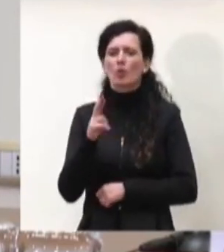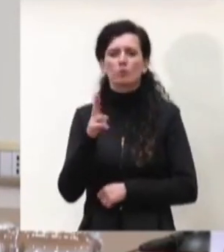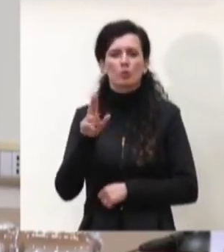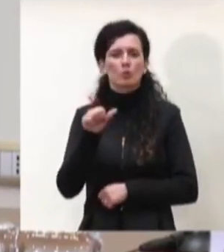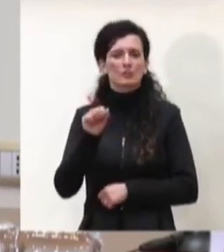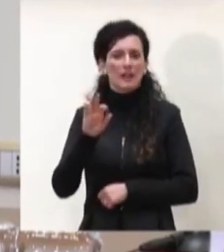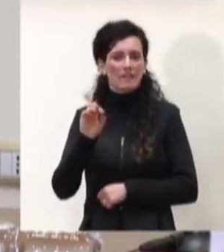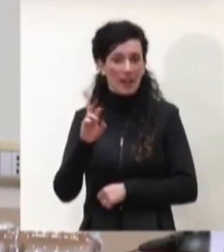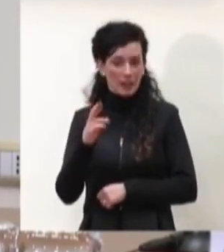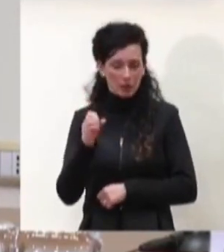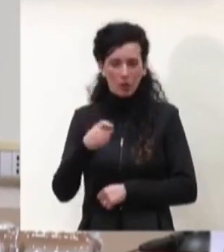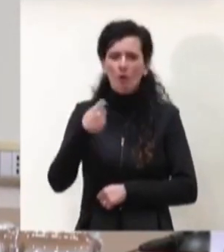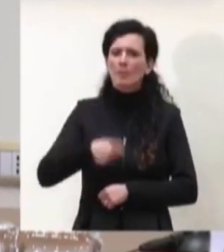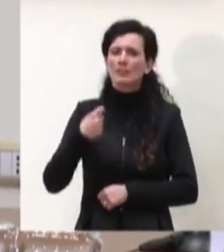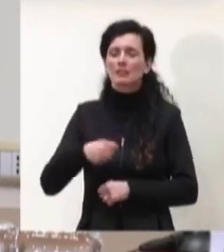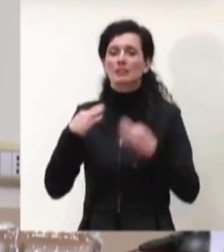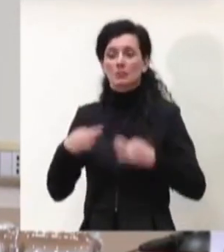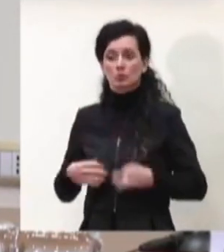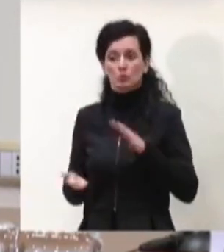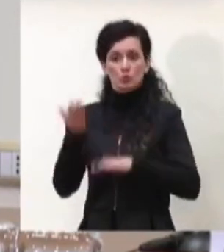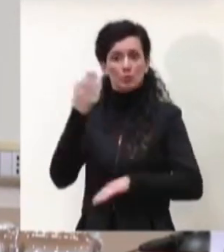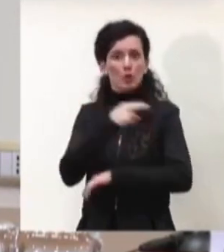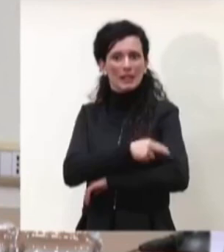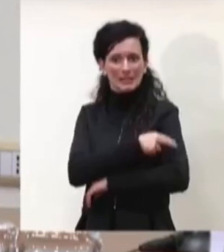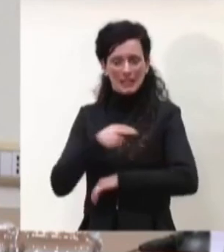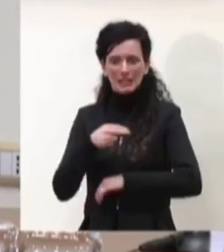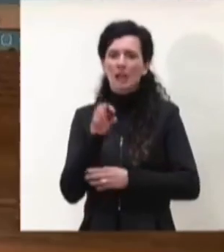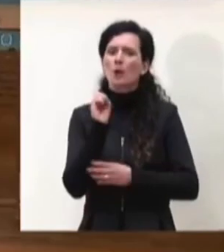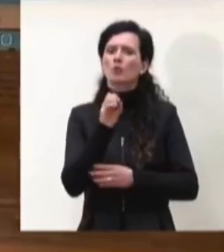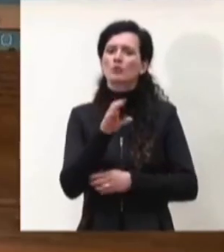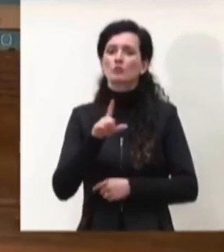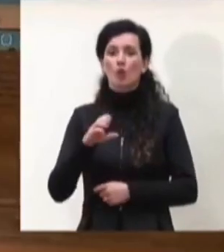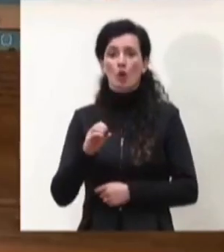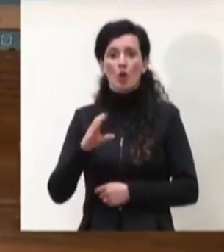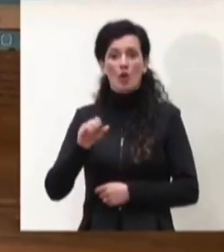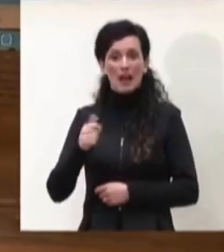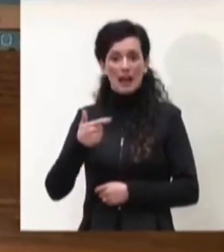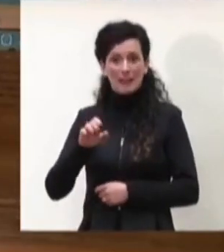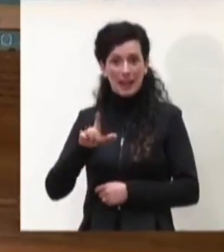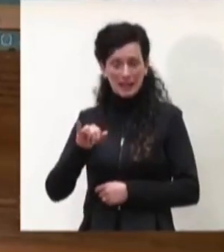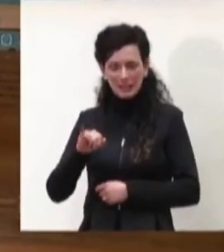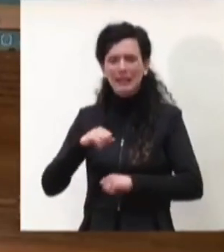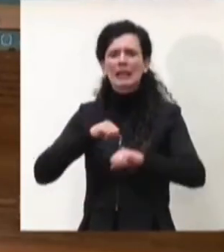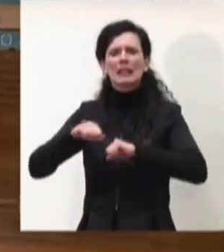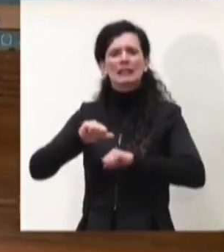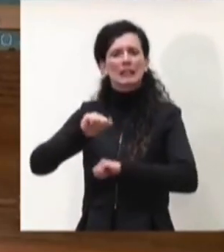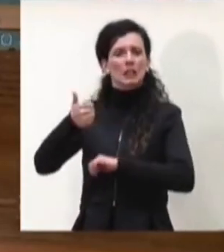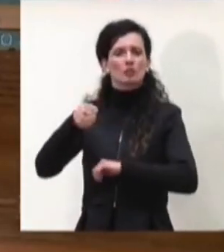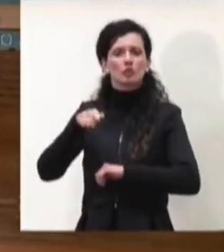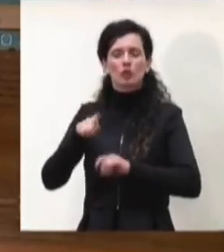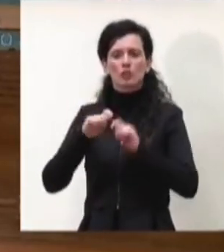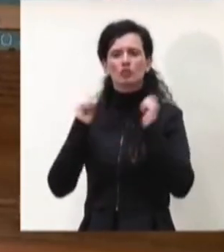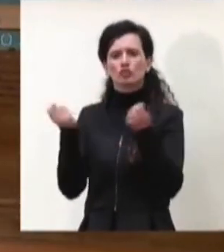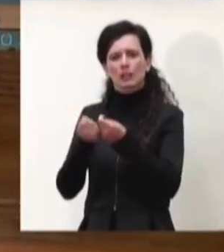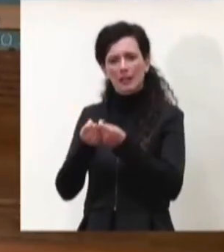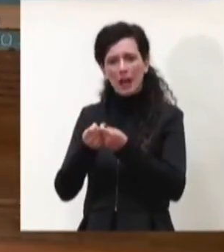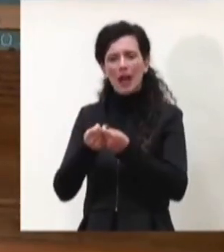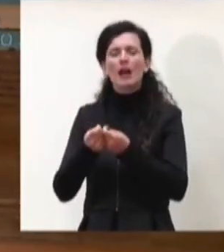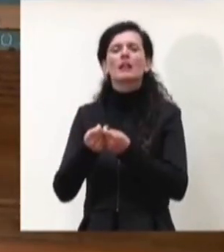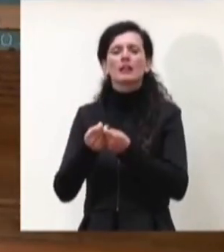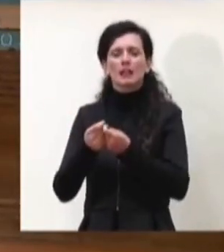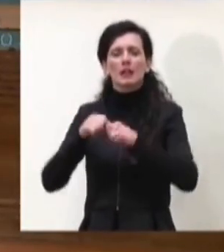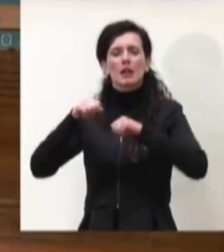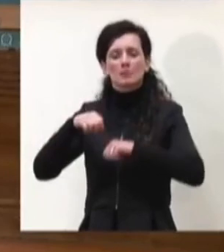Presidente del Consiglio Superiore di Sanità, il Professor Locatelli e il Direttore Generale della Prevenzione del Ministero della